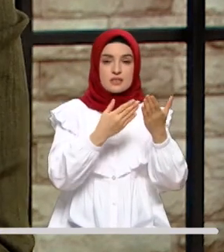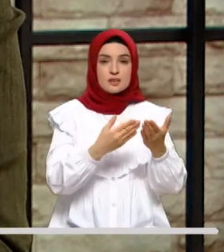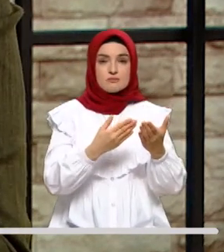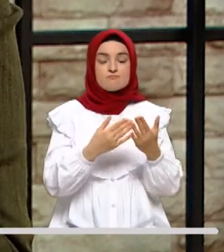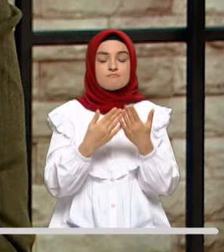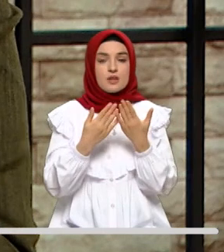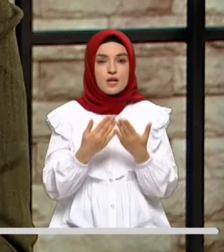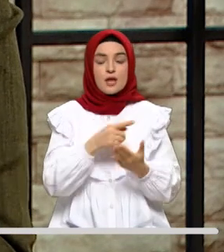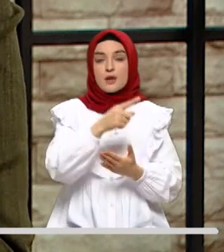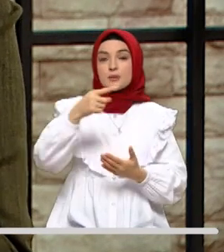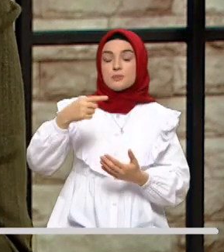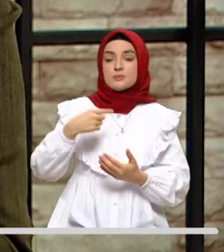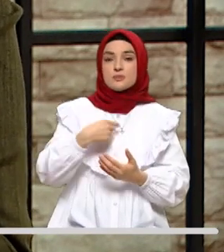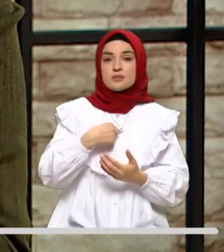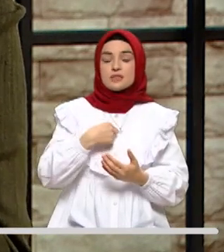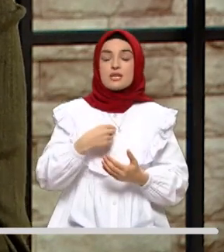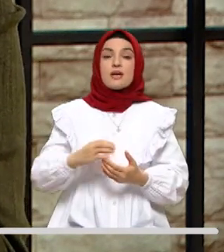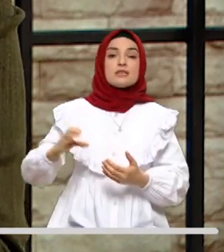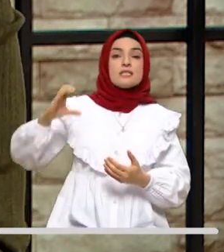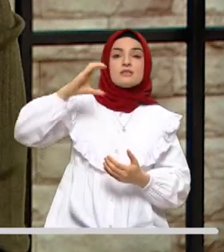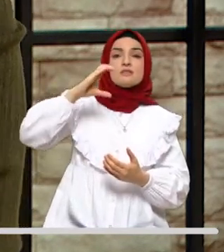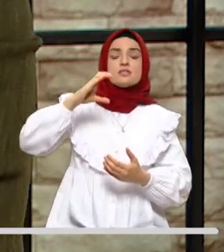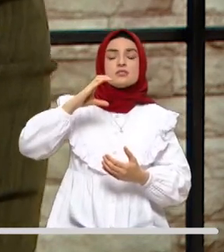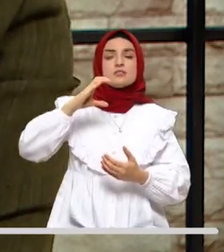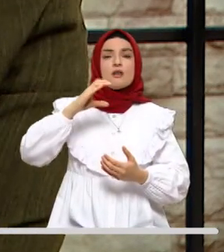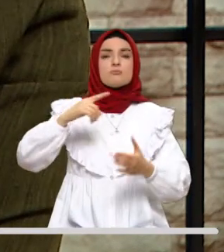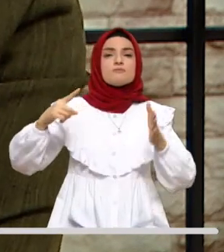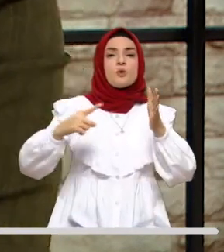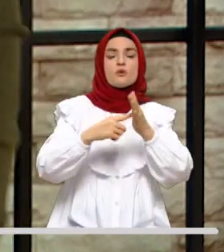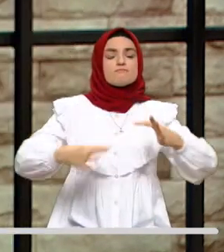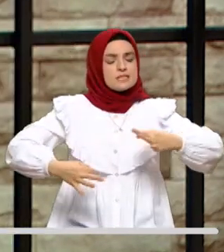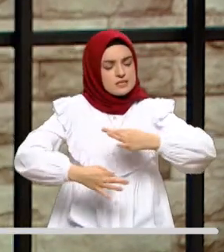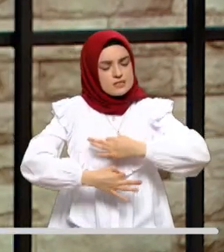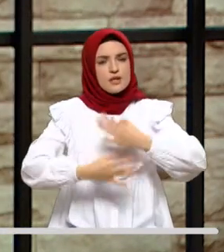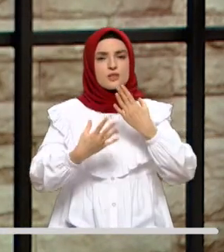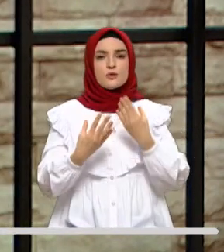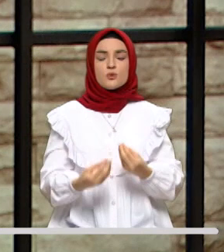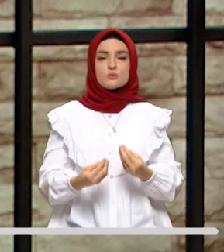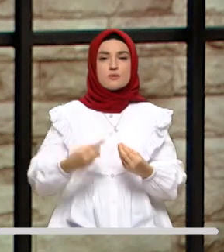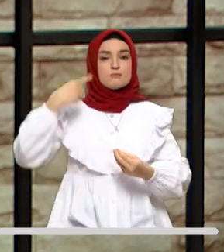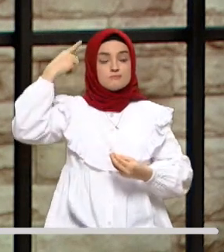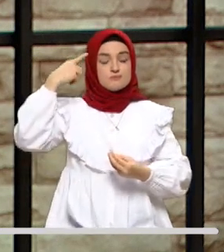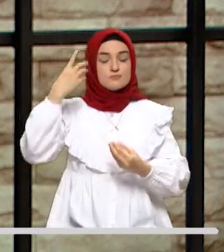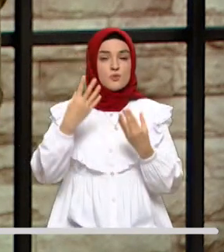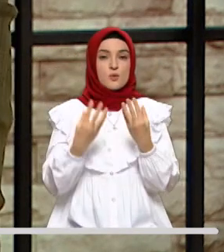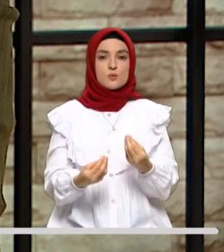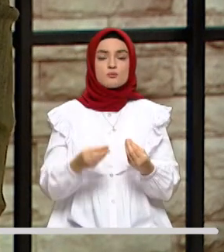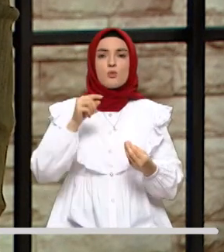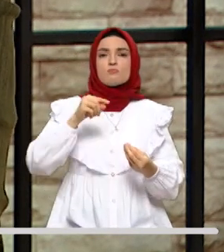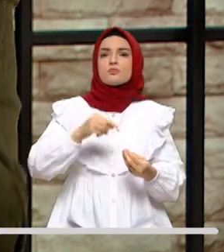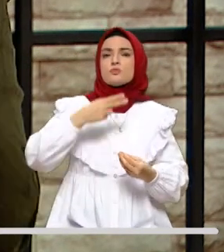Hanım bizler İslam'ın şiarlarına saygılı olursak şuur sahibi oluruz. Bakın bugün